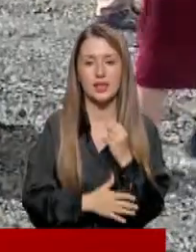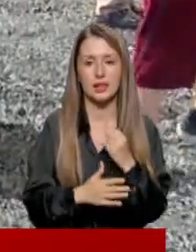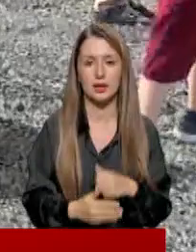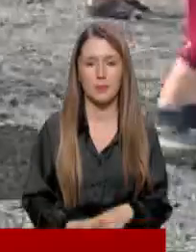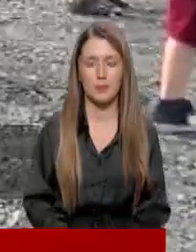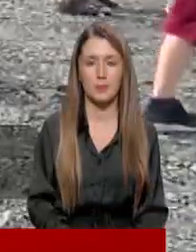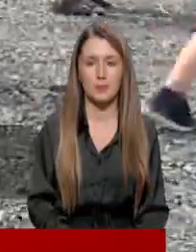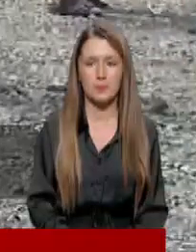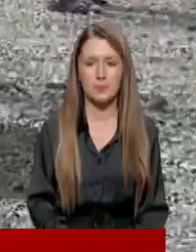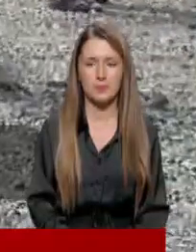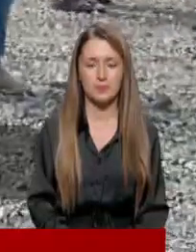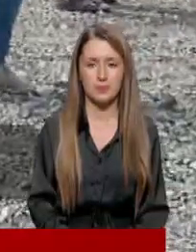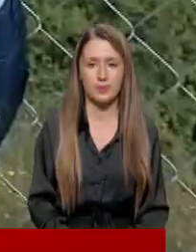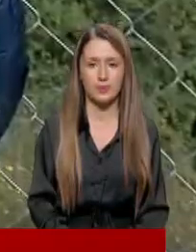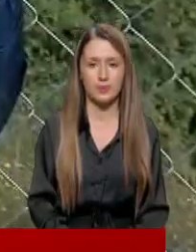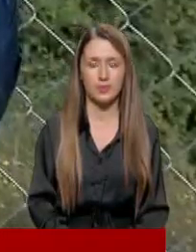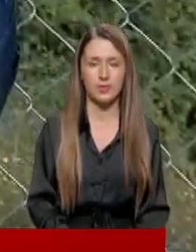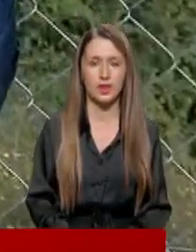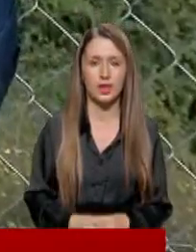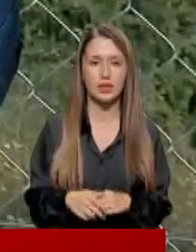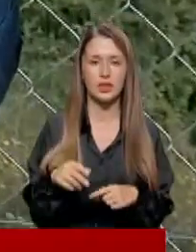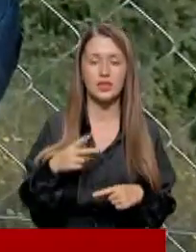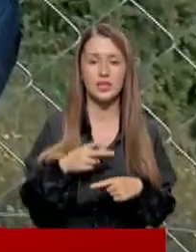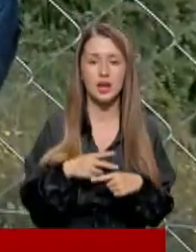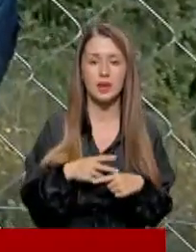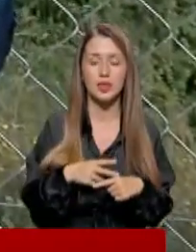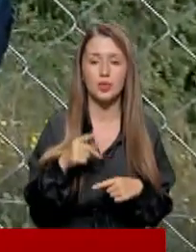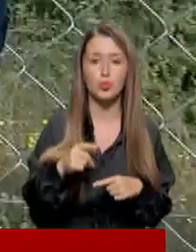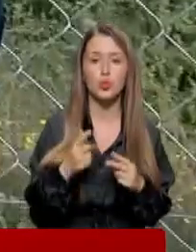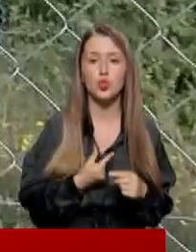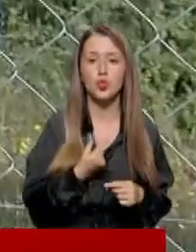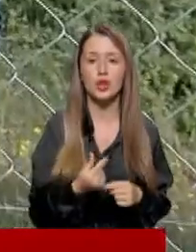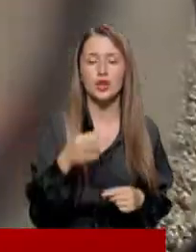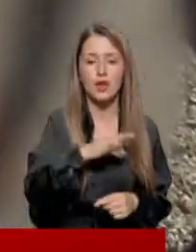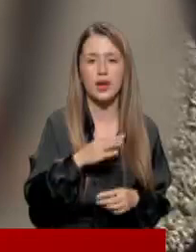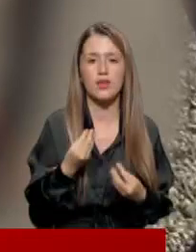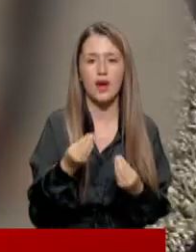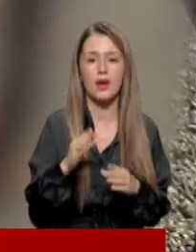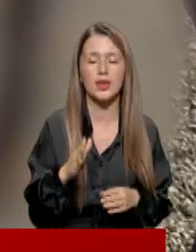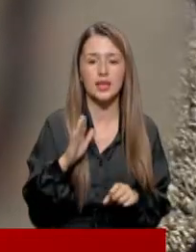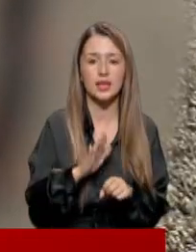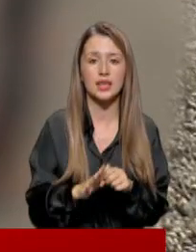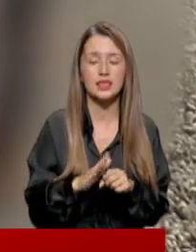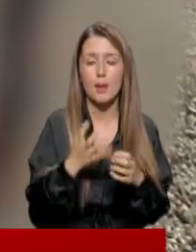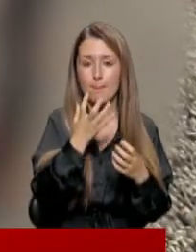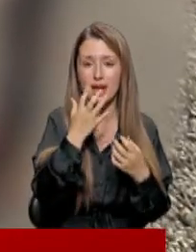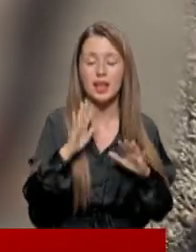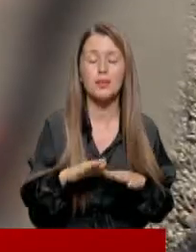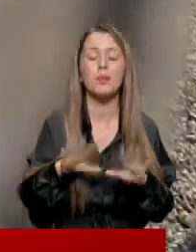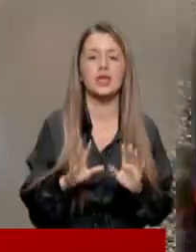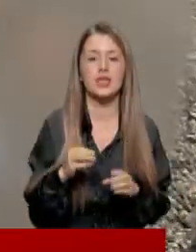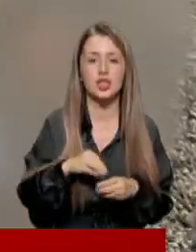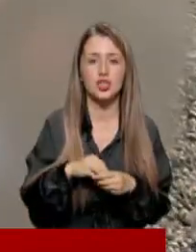hakkında ceza işlem uygulanacaktır. Zabıta ekiplerinin bu uyarıları da fayda etmedi. Kesim sırası beklememek için